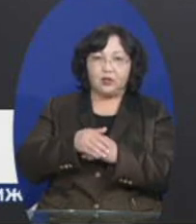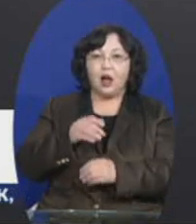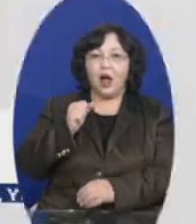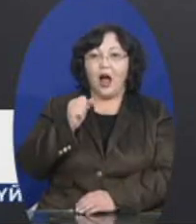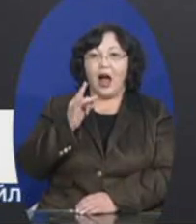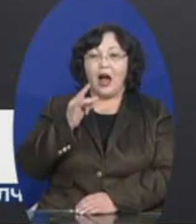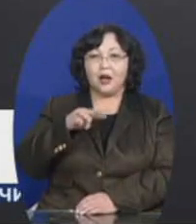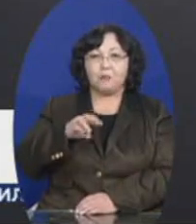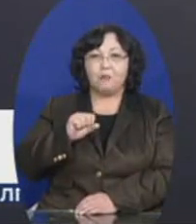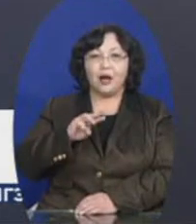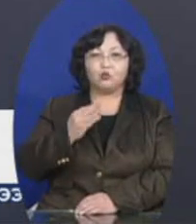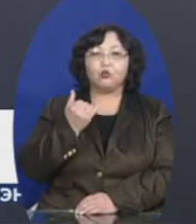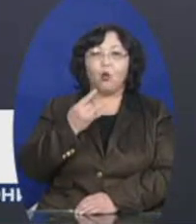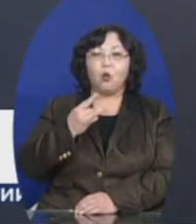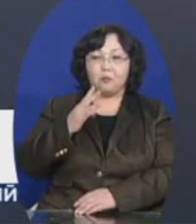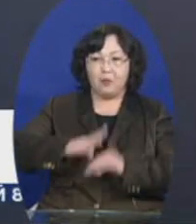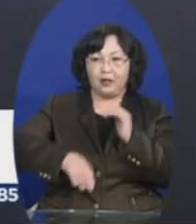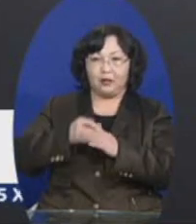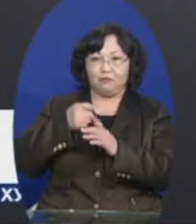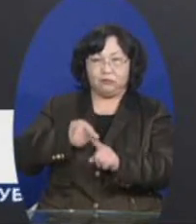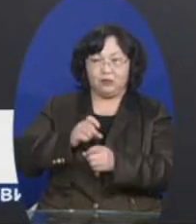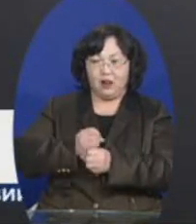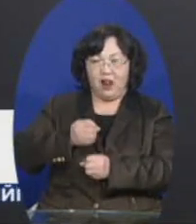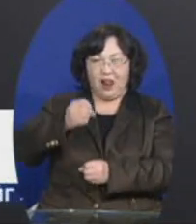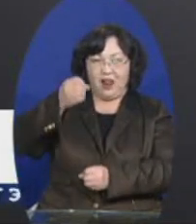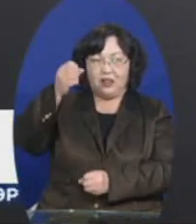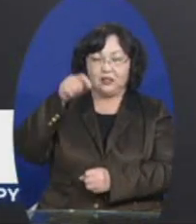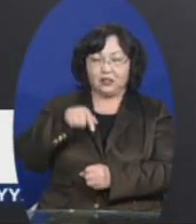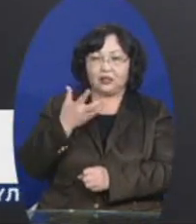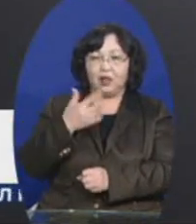50% анх. Энэ бол манай үндэсний орооны одоо ихний зорилго гэж ойлгож байна. Жилд